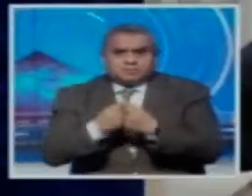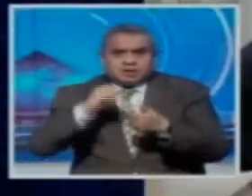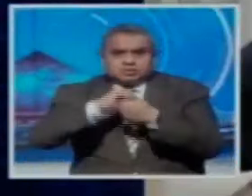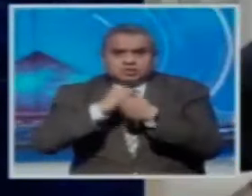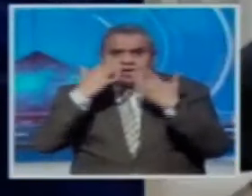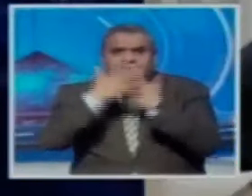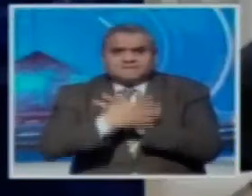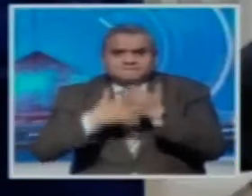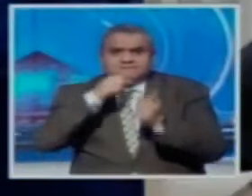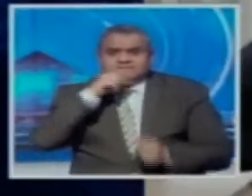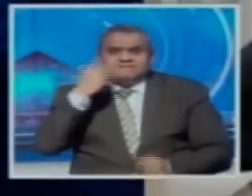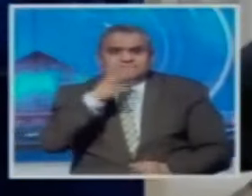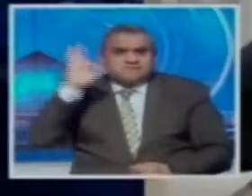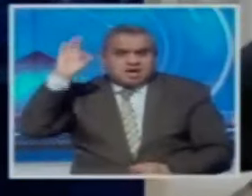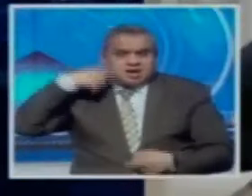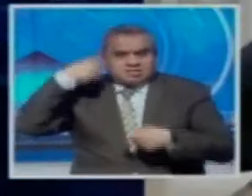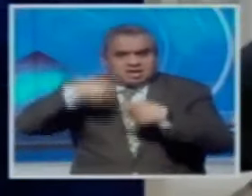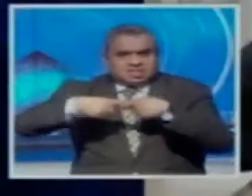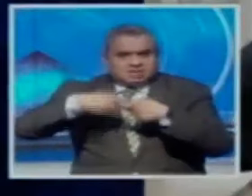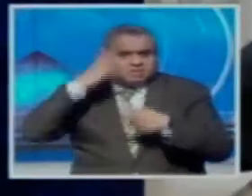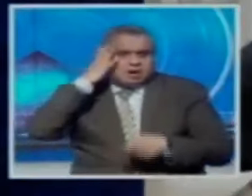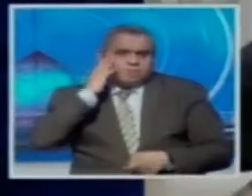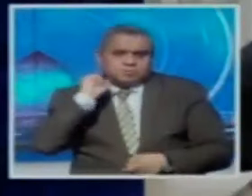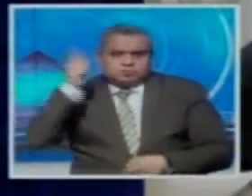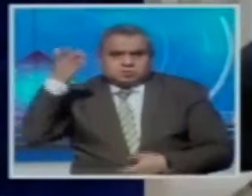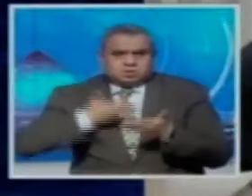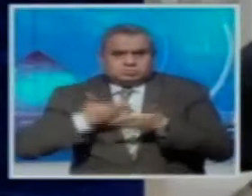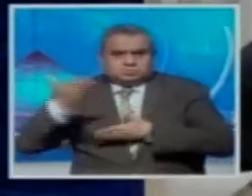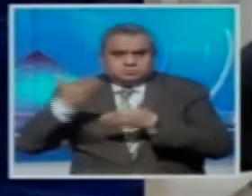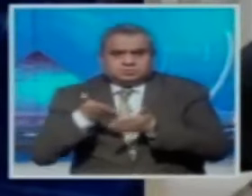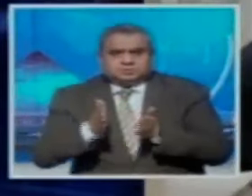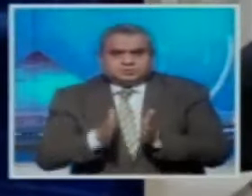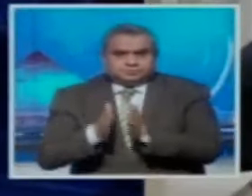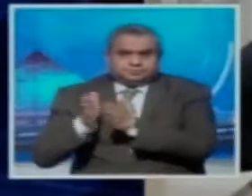مع شركة CMA الفرنسية.